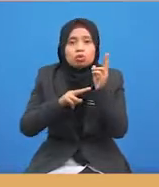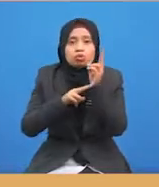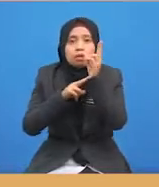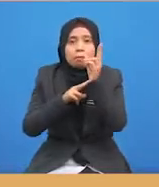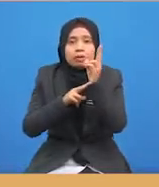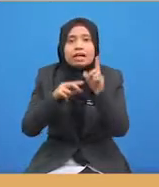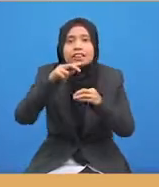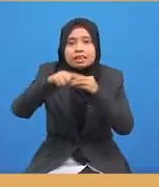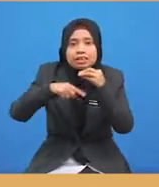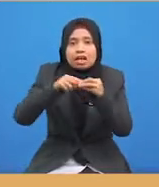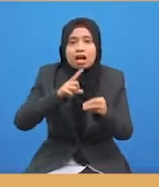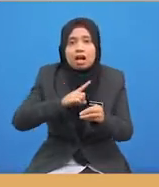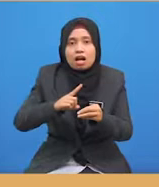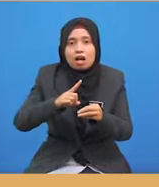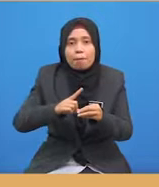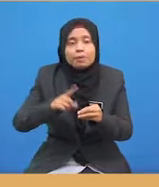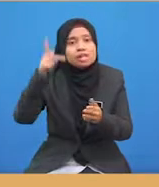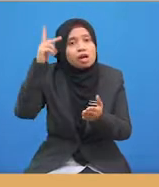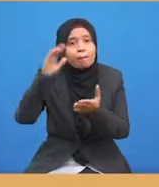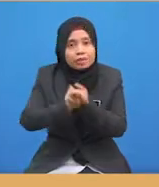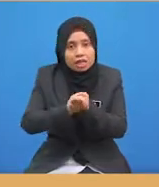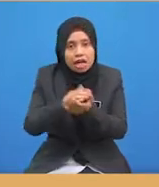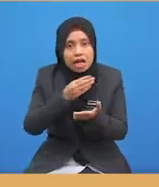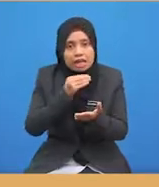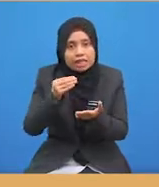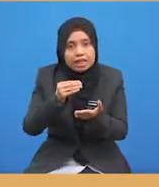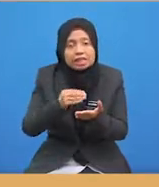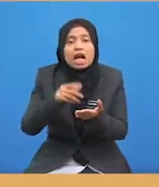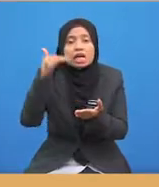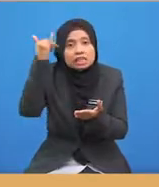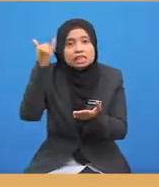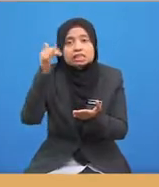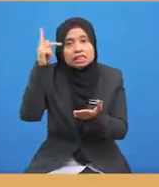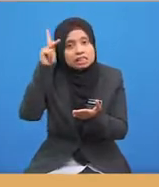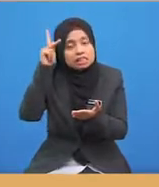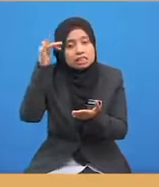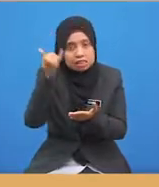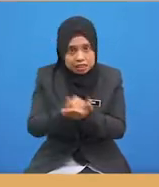Terutamanya tentang agama, iaitu kepercayaan dan keyakinan.